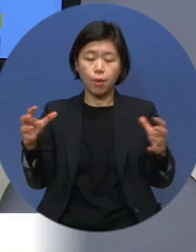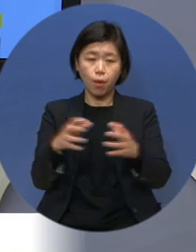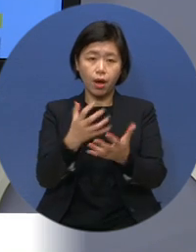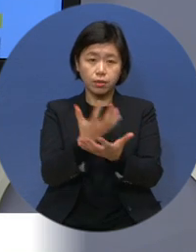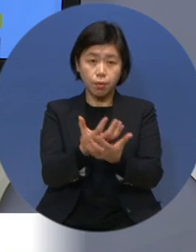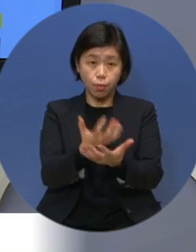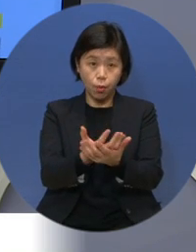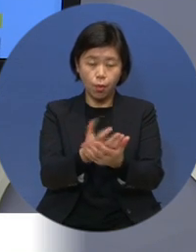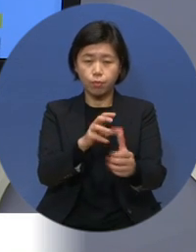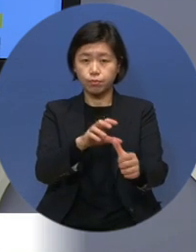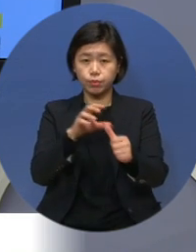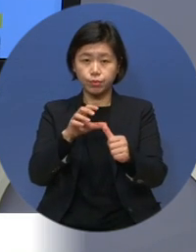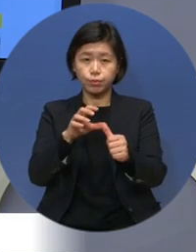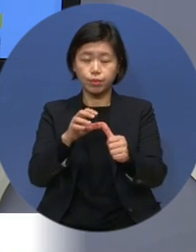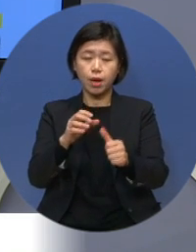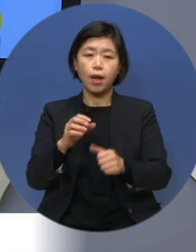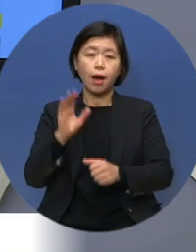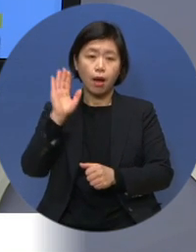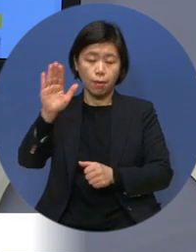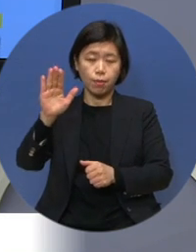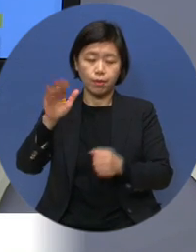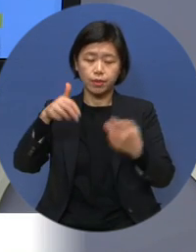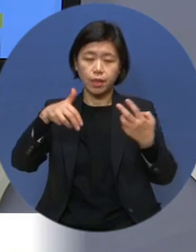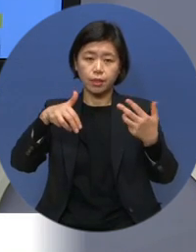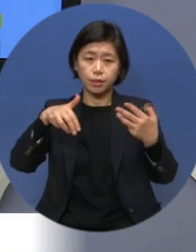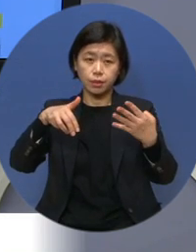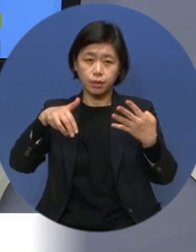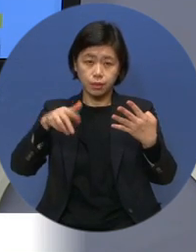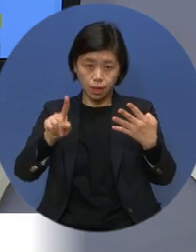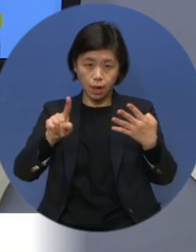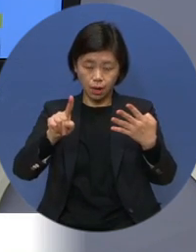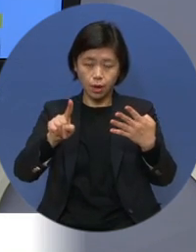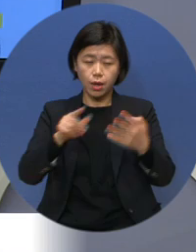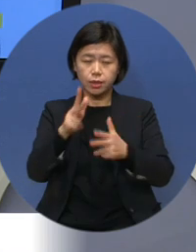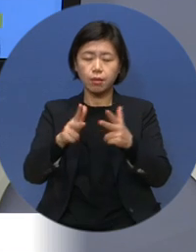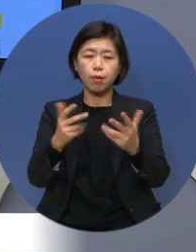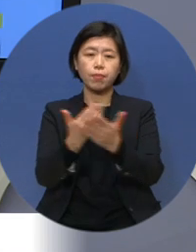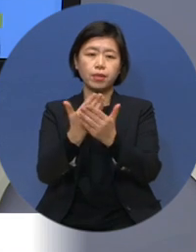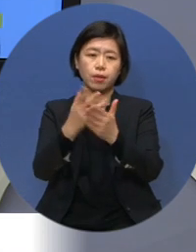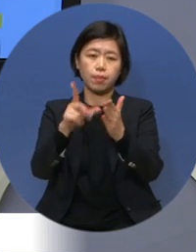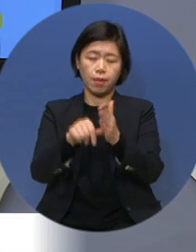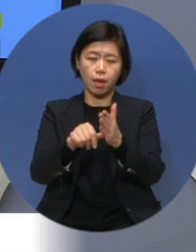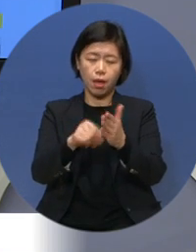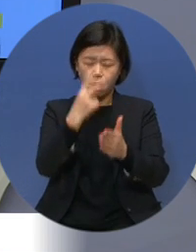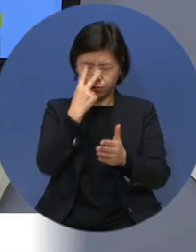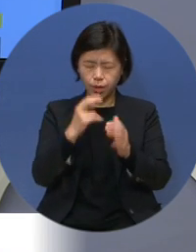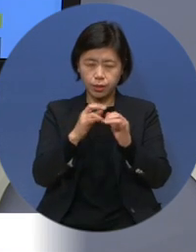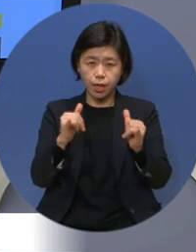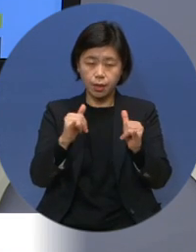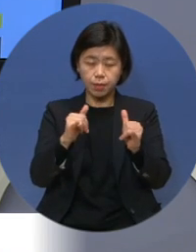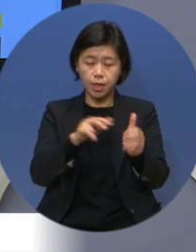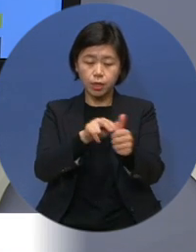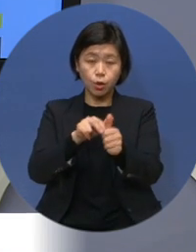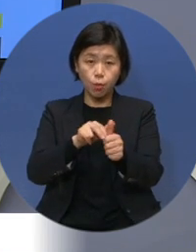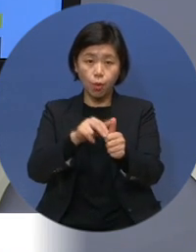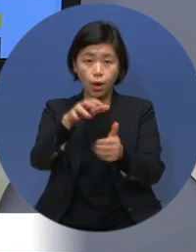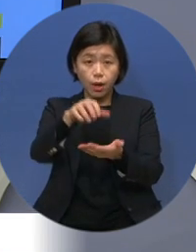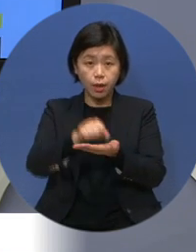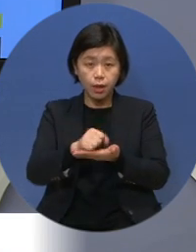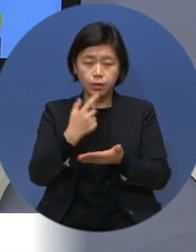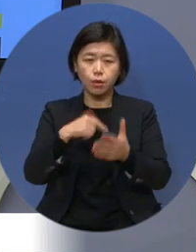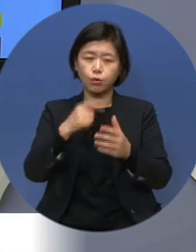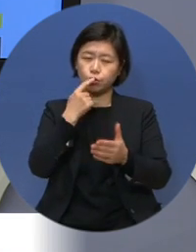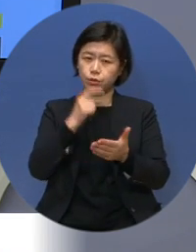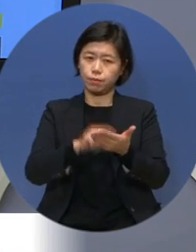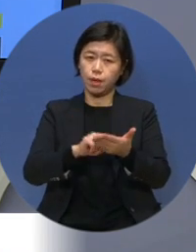시각장애인들의 정보의 뒤쳐지지 않고 디지털 기기에서 점자를 편리하게 사용할 수 있을 것이라고